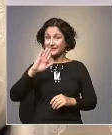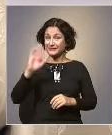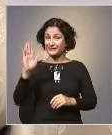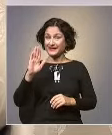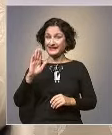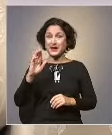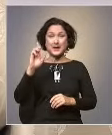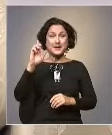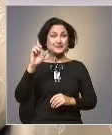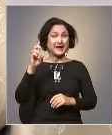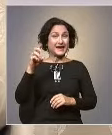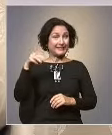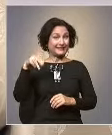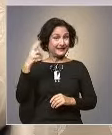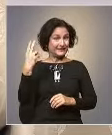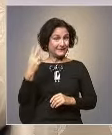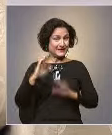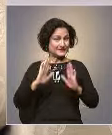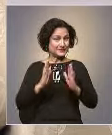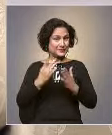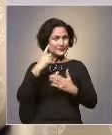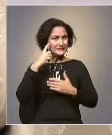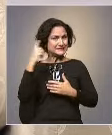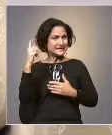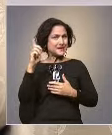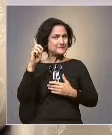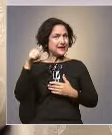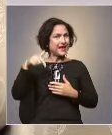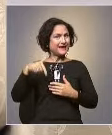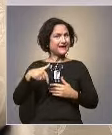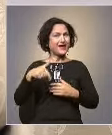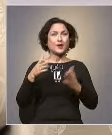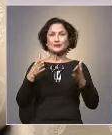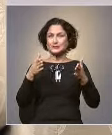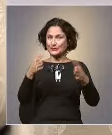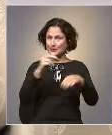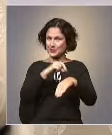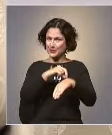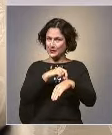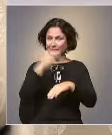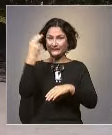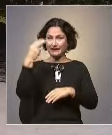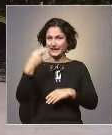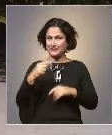Здравейте! По БНТ2 започва предаването Знание БГ от студиото в Пловдив. Ето темите днес.